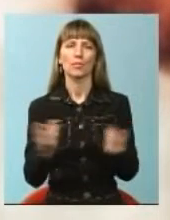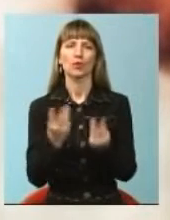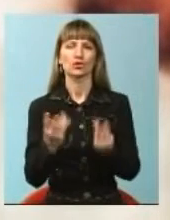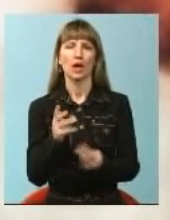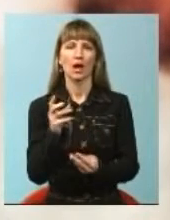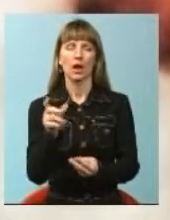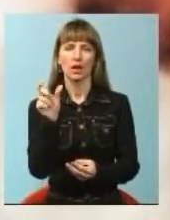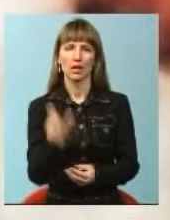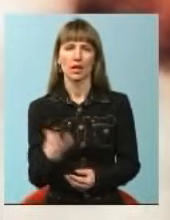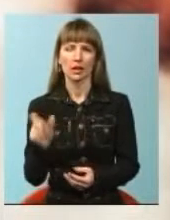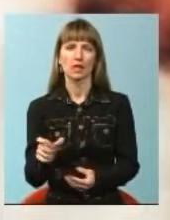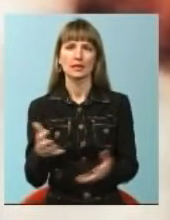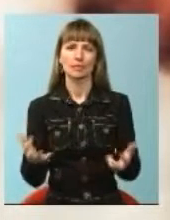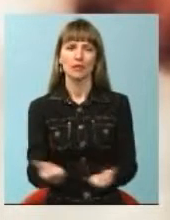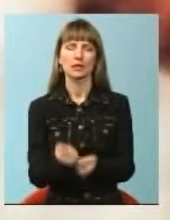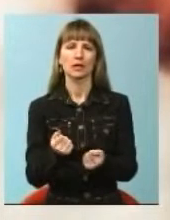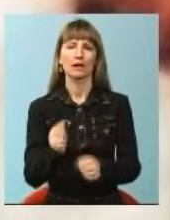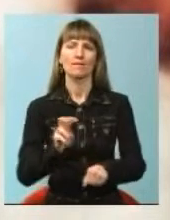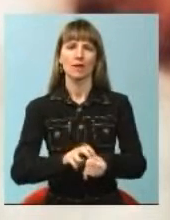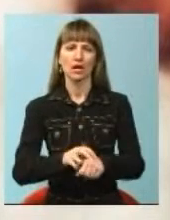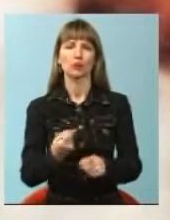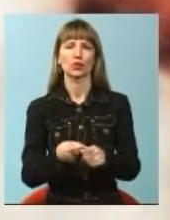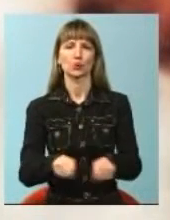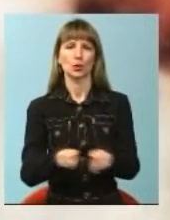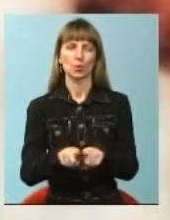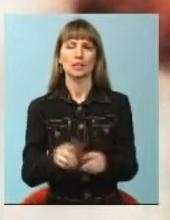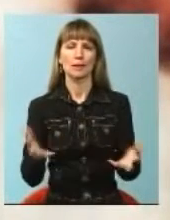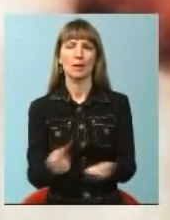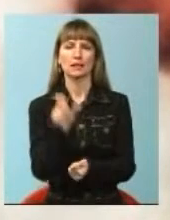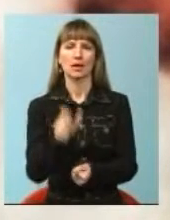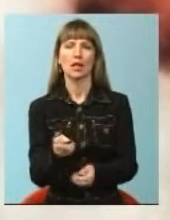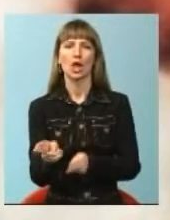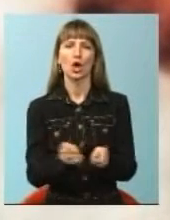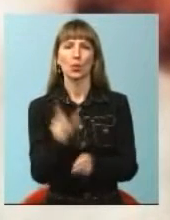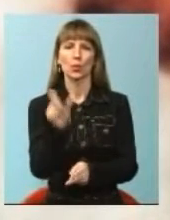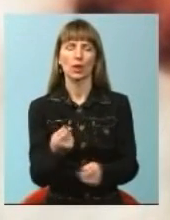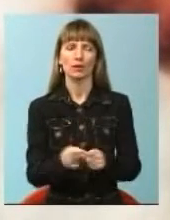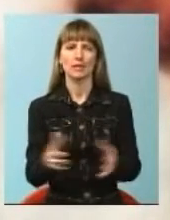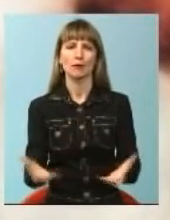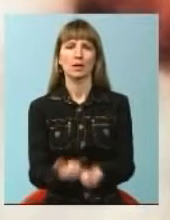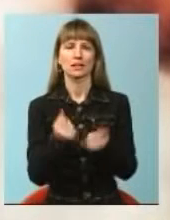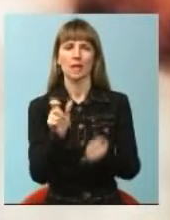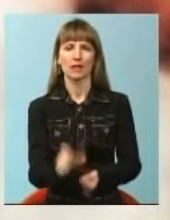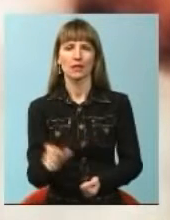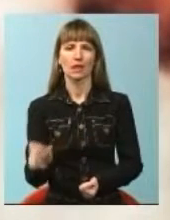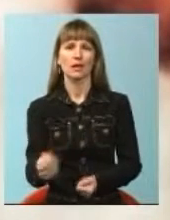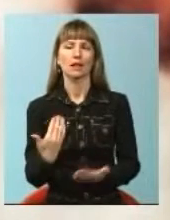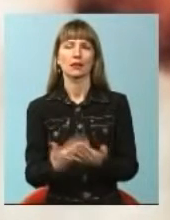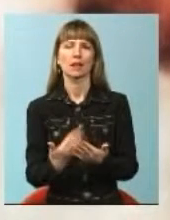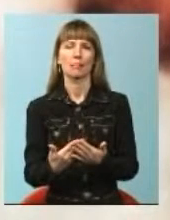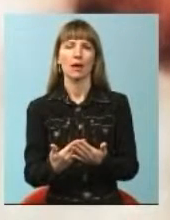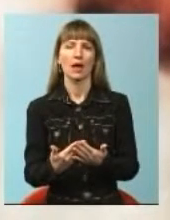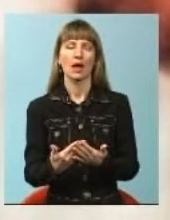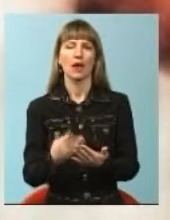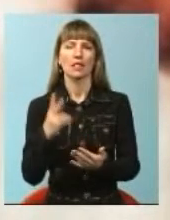это спасатель. Врач – это спасатель, хирург – это спасатель. Потом на пляже